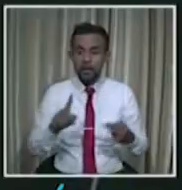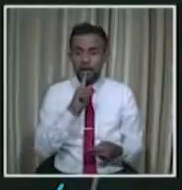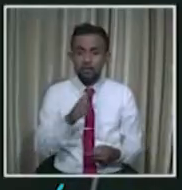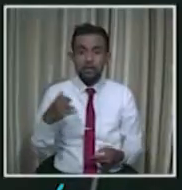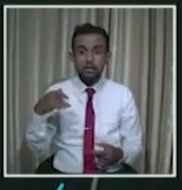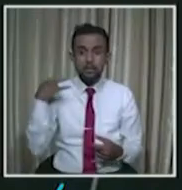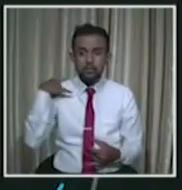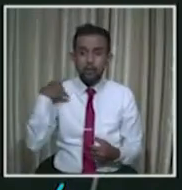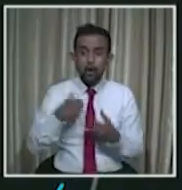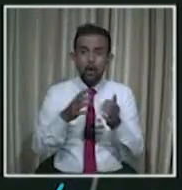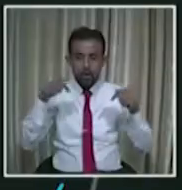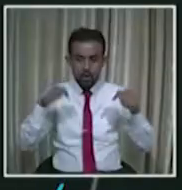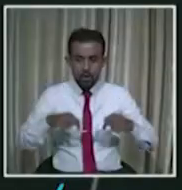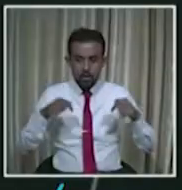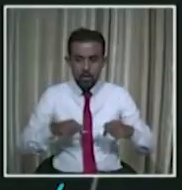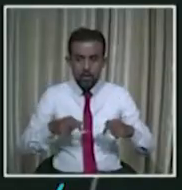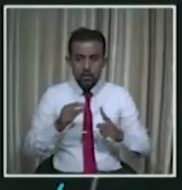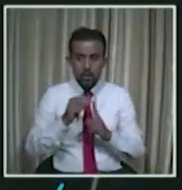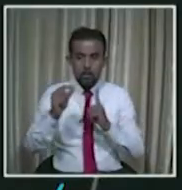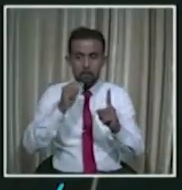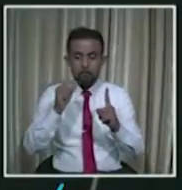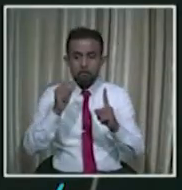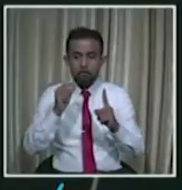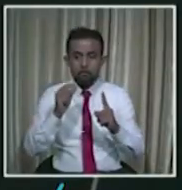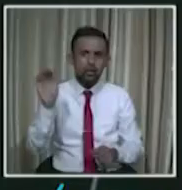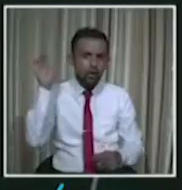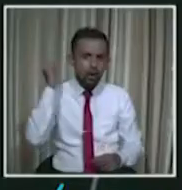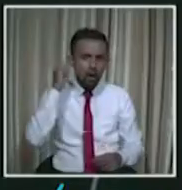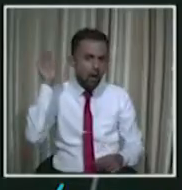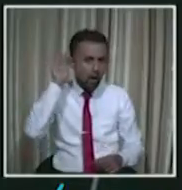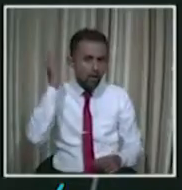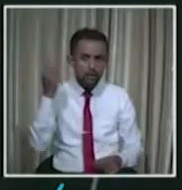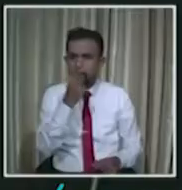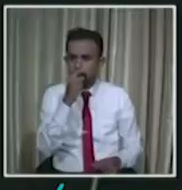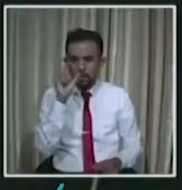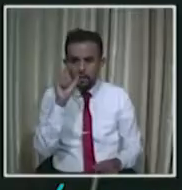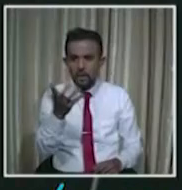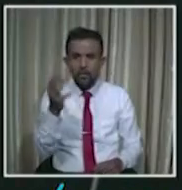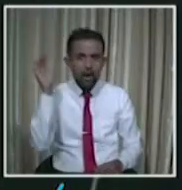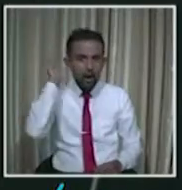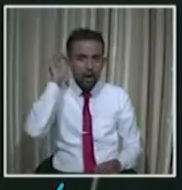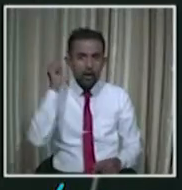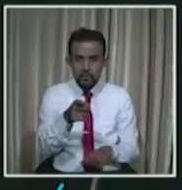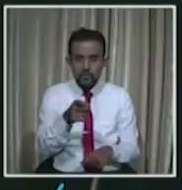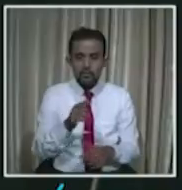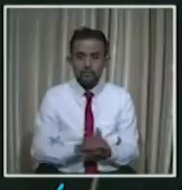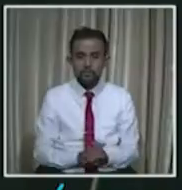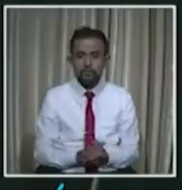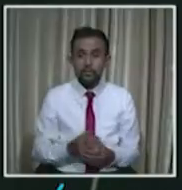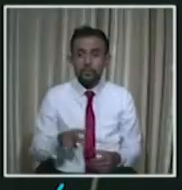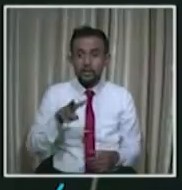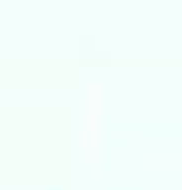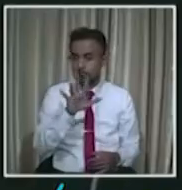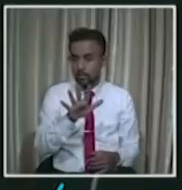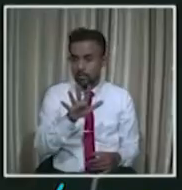කරපු වැඩේට මුස්ලිම් ජනතාවම පලි නැහැනේ මේ පාර්ලිමේන්තු උන්ට කන හෙන්නේ නැද්ද කියලා අහනවා ඇස්පෙන්නේ නැද්ද කියලා අහනවා පාර්ලිමේන්තු ගොබ්බ්‍රෝද කියලා අහනවා අපි